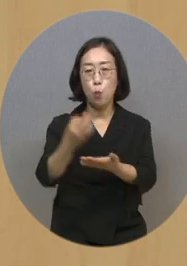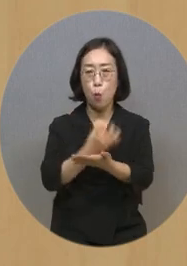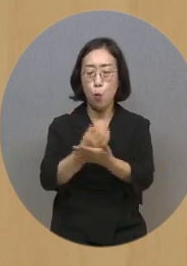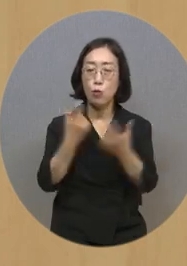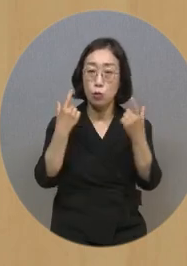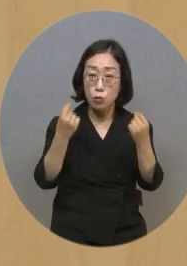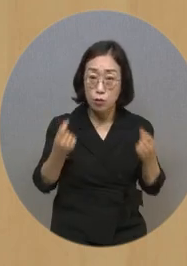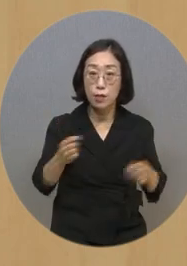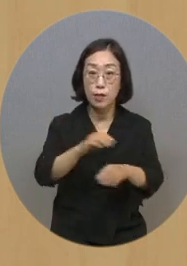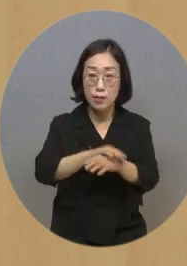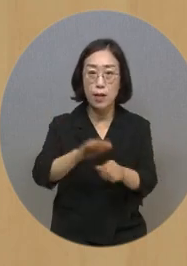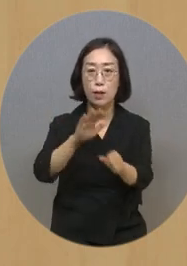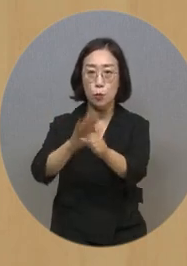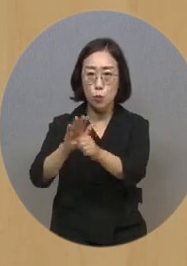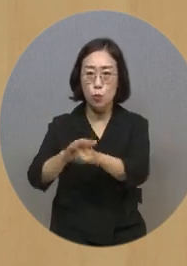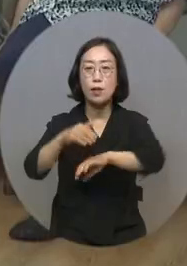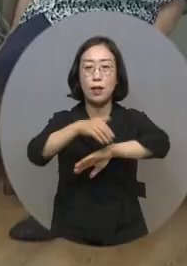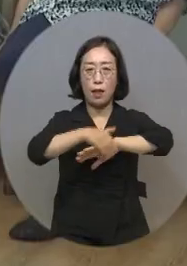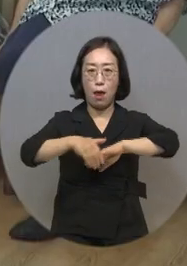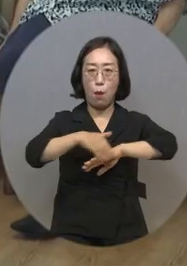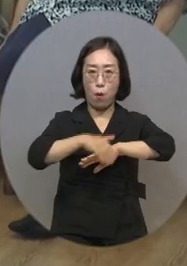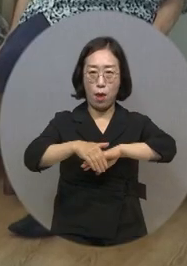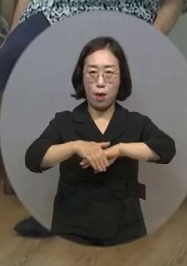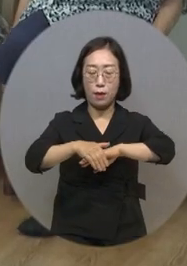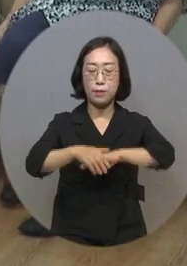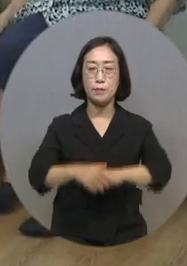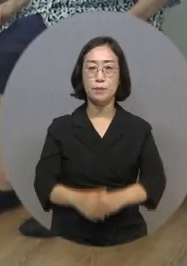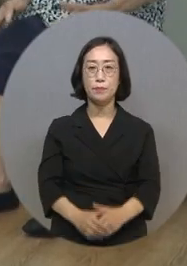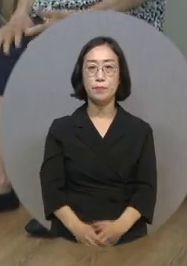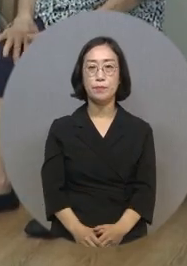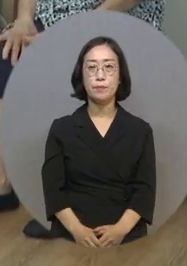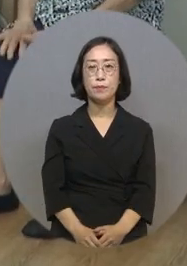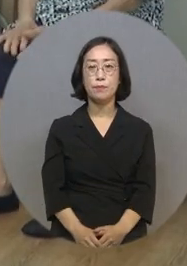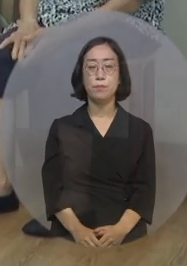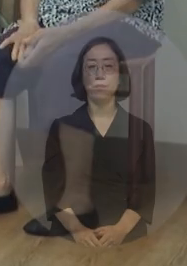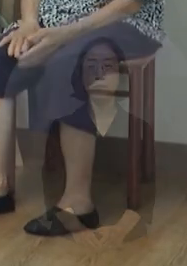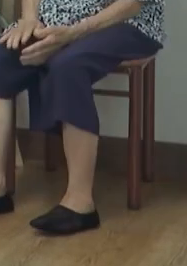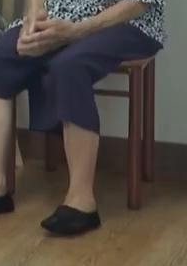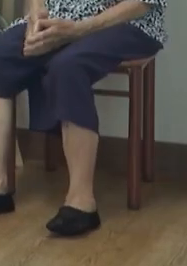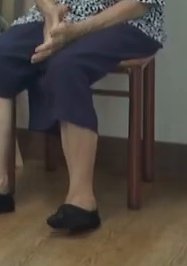차질이 없도록 할 계획입니다. 복지TV 뉴스 박태진입니다.